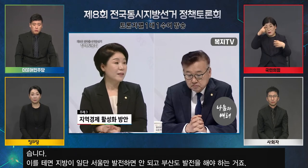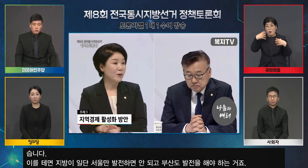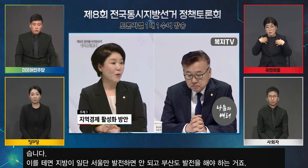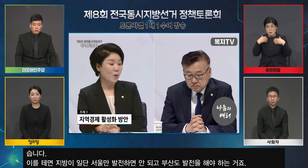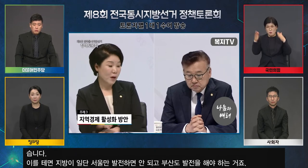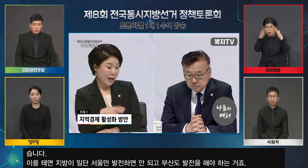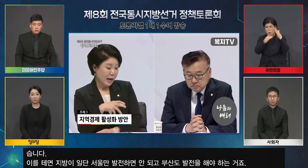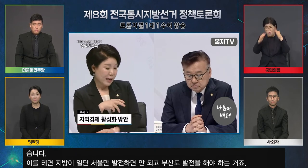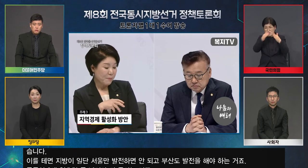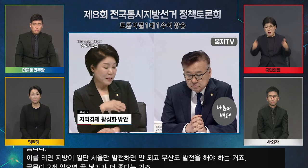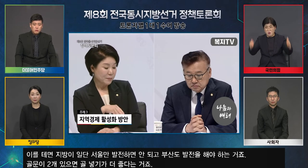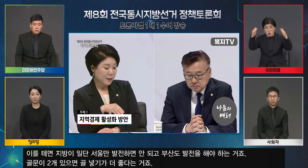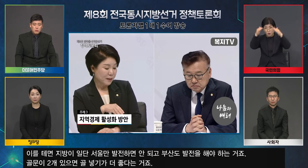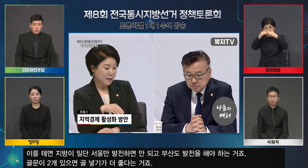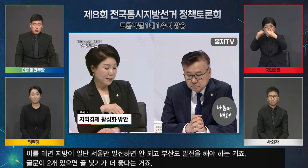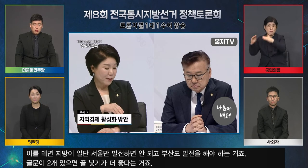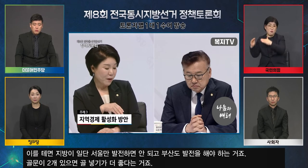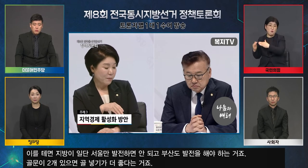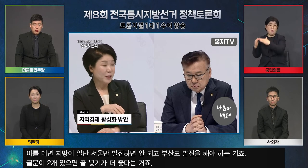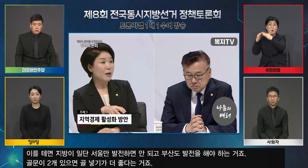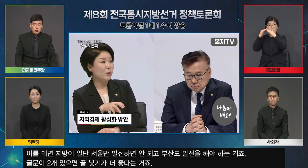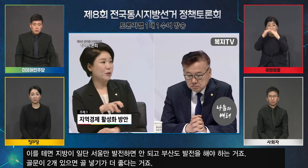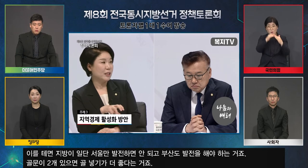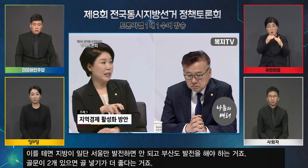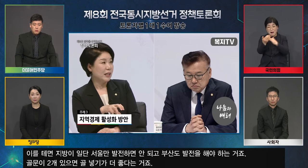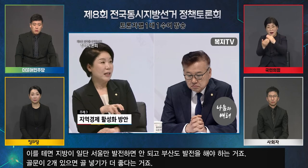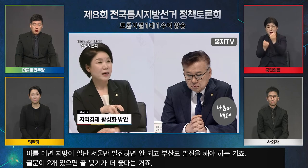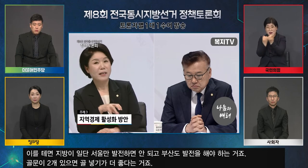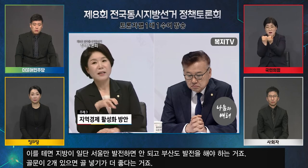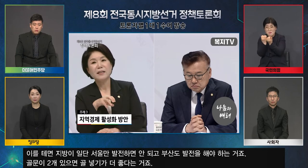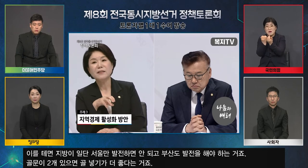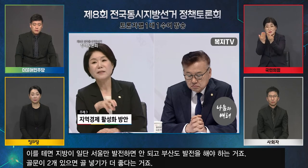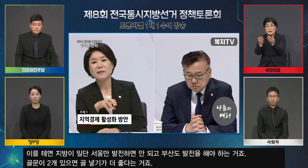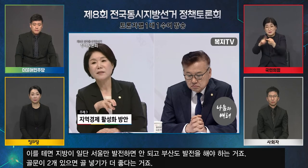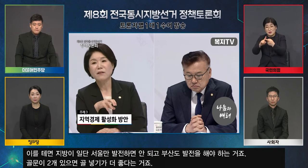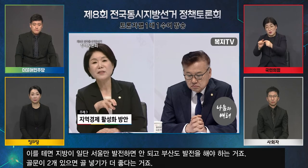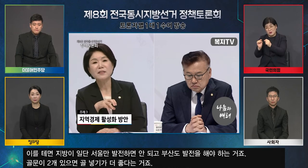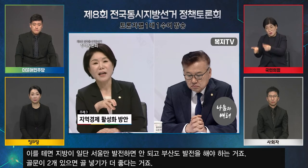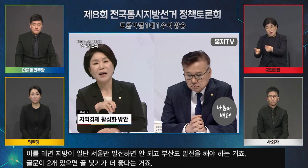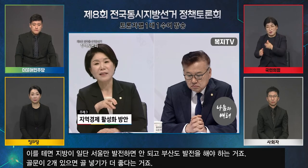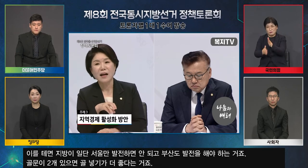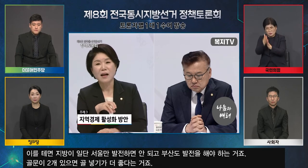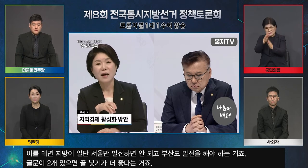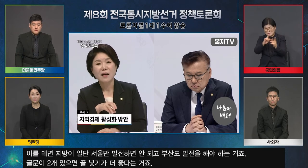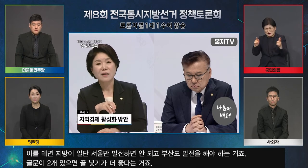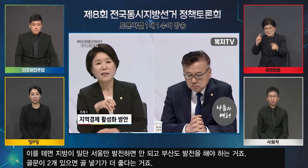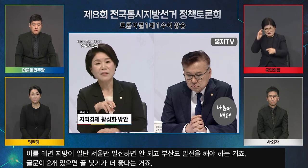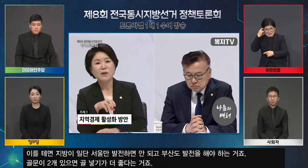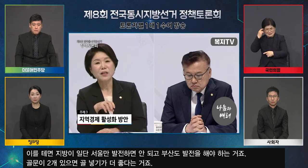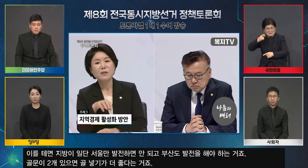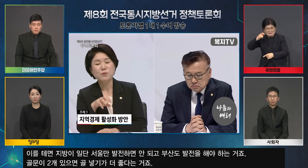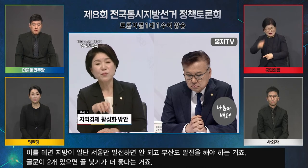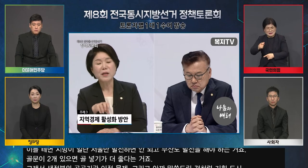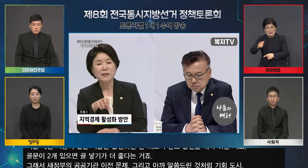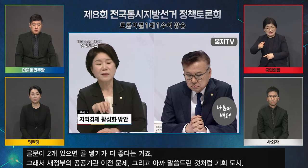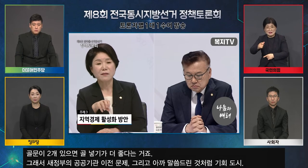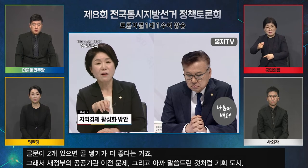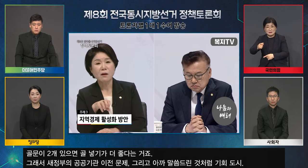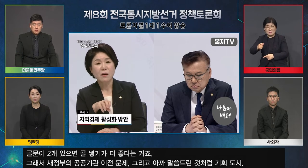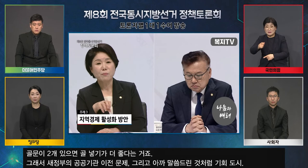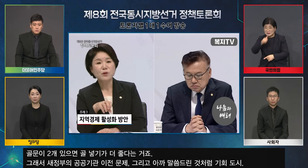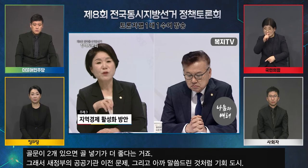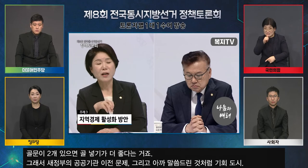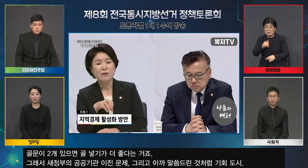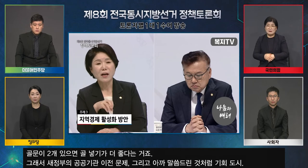이전 그리고 아까 말씀드린 것처럼 기회도시 이런 의지는 강하다. 그래서 이 부분에